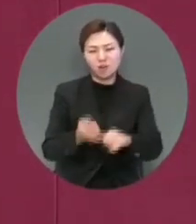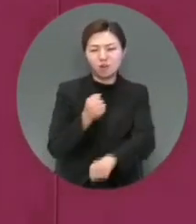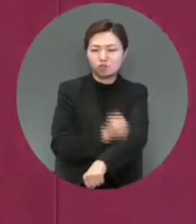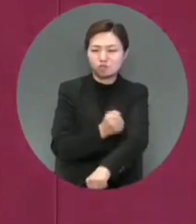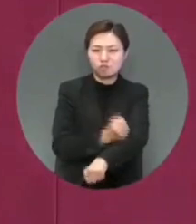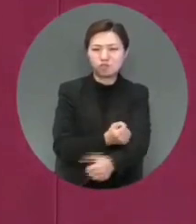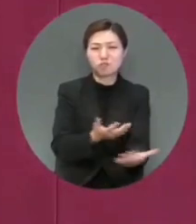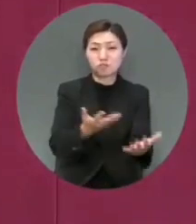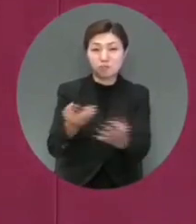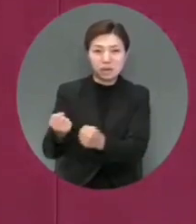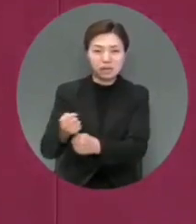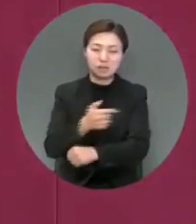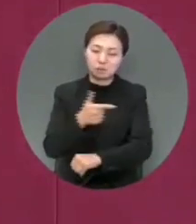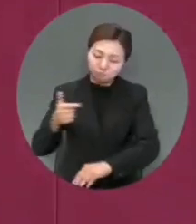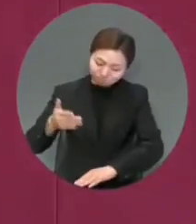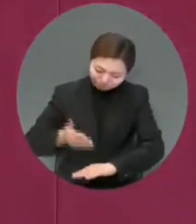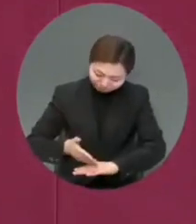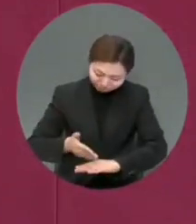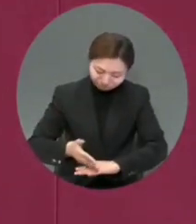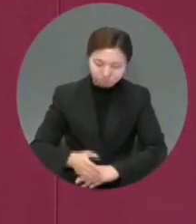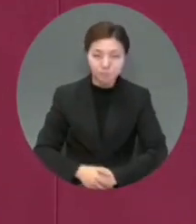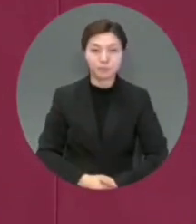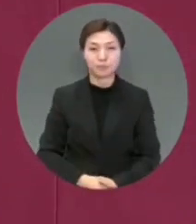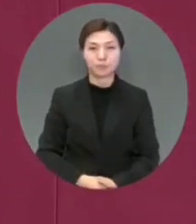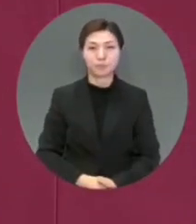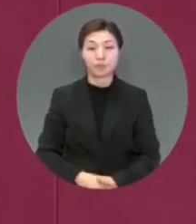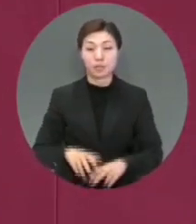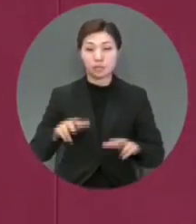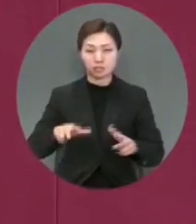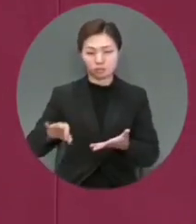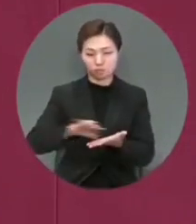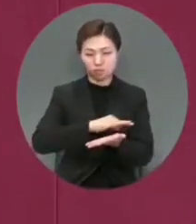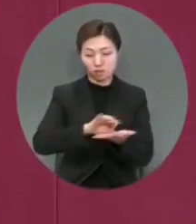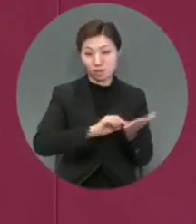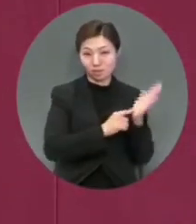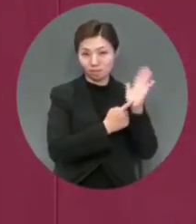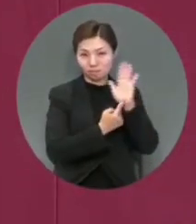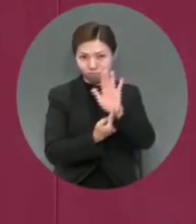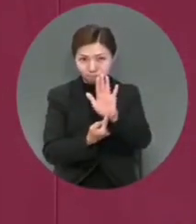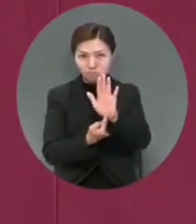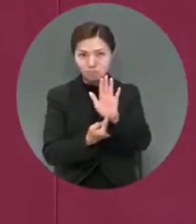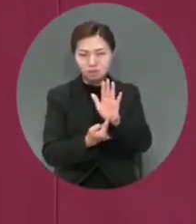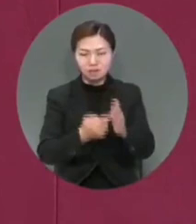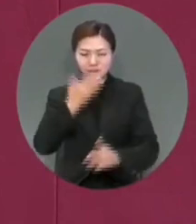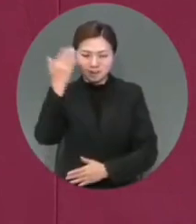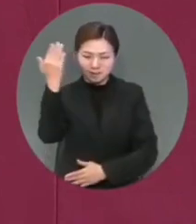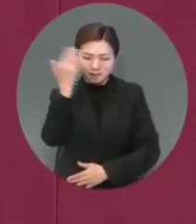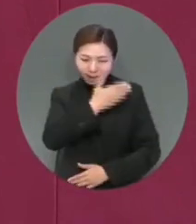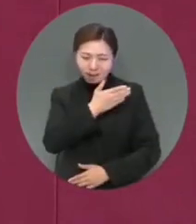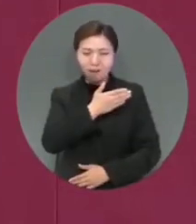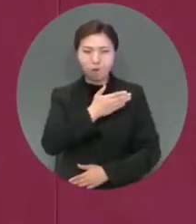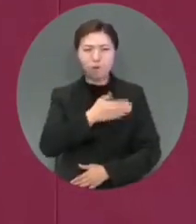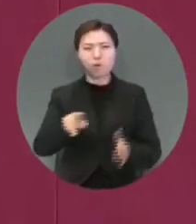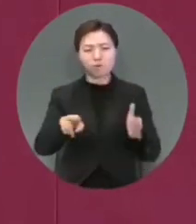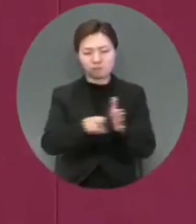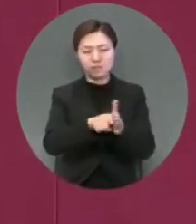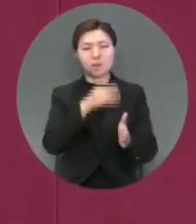공시를 계기로 투명하고 신뢰받는 노동운동이 확산될 수 있도록